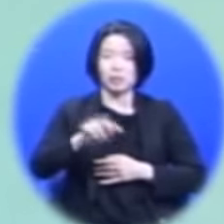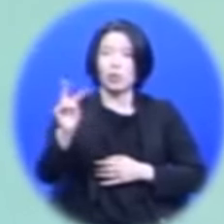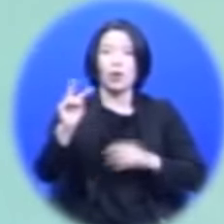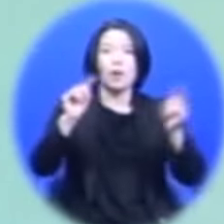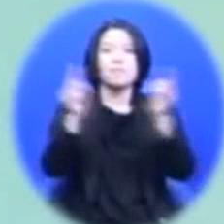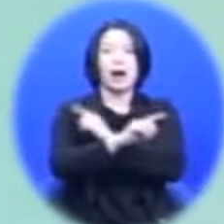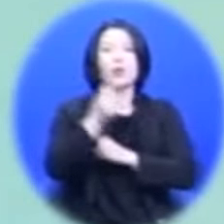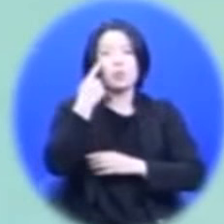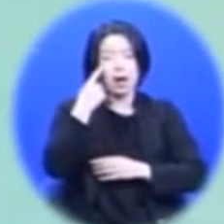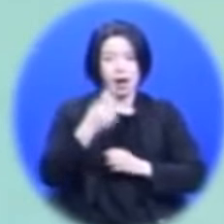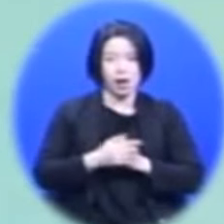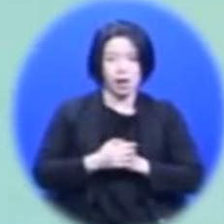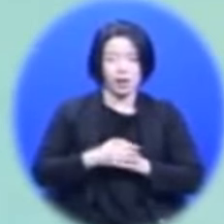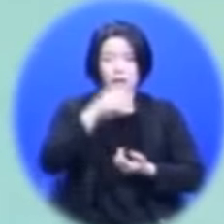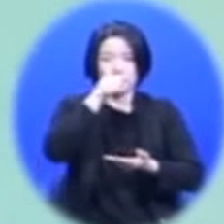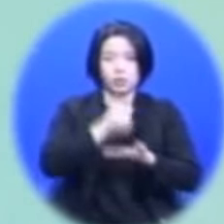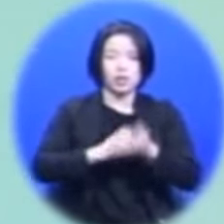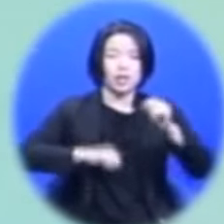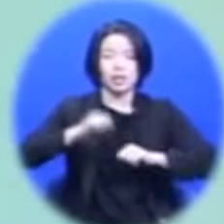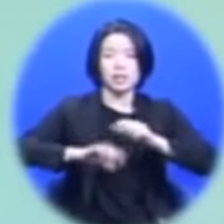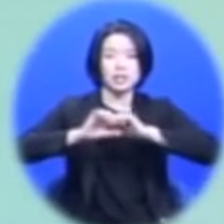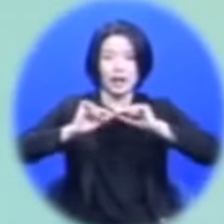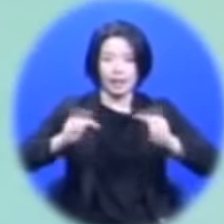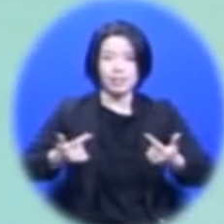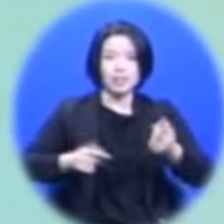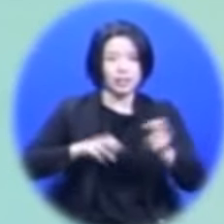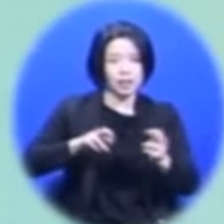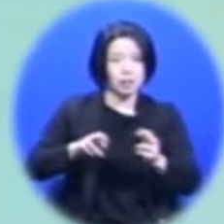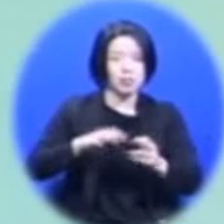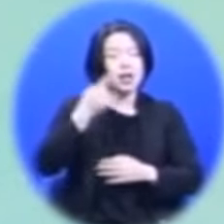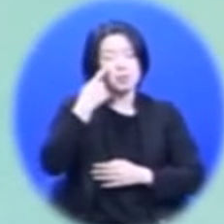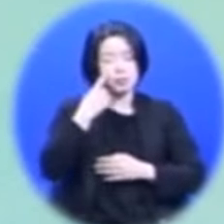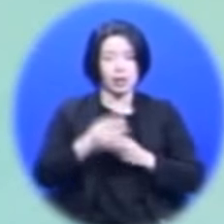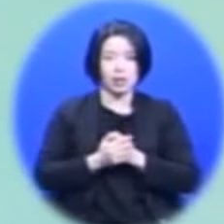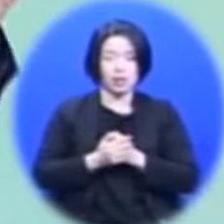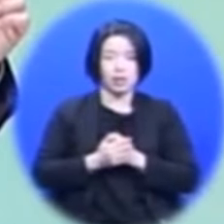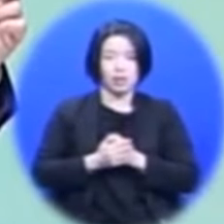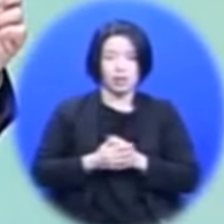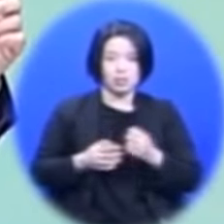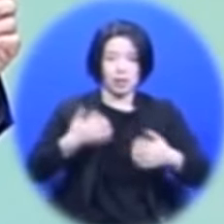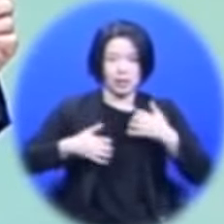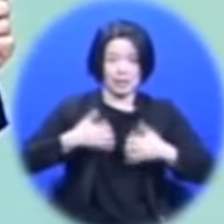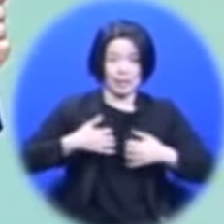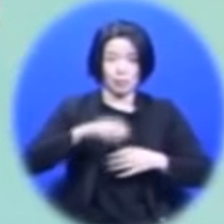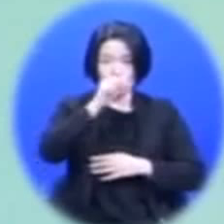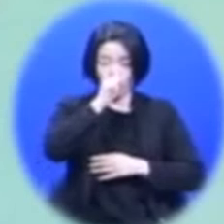바꿔보십시오. 죄 짓지 않는 게임을 하는 것입니다. 게임 좋아하시는 분,